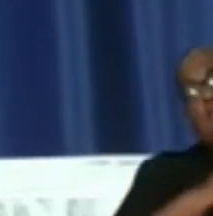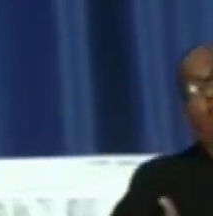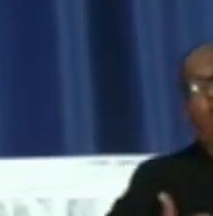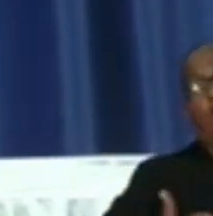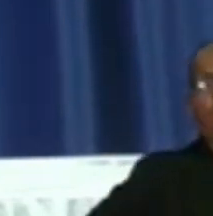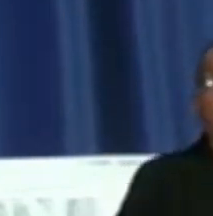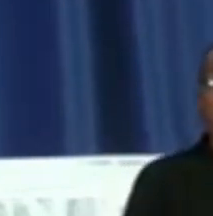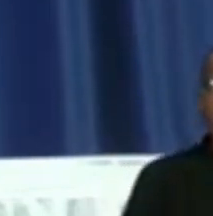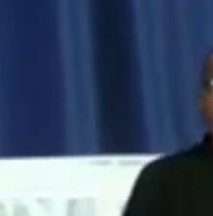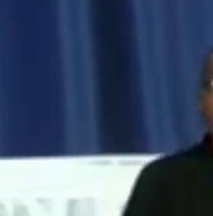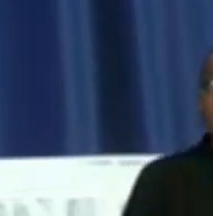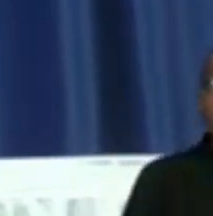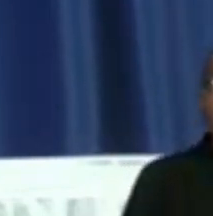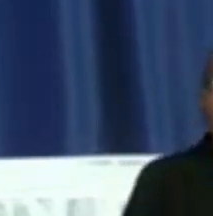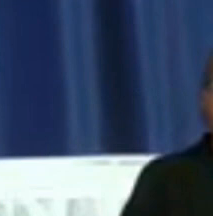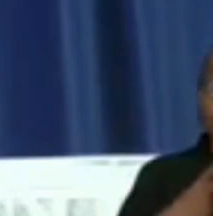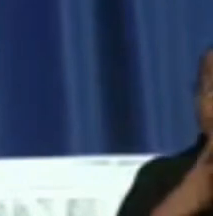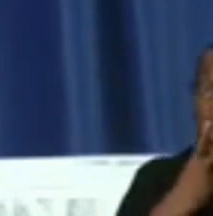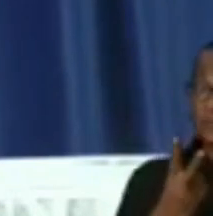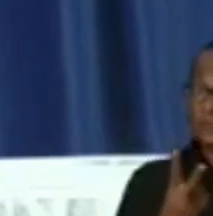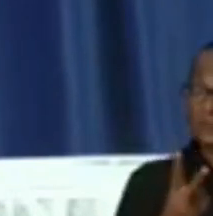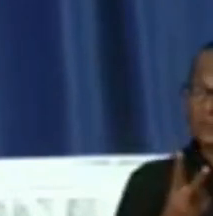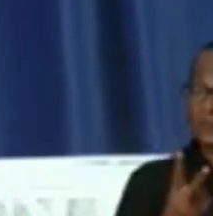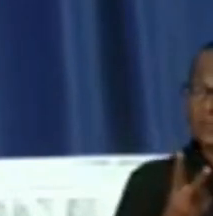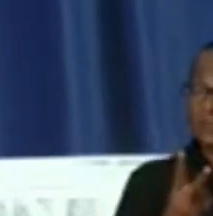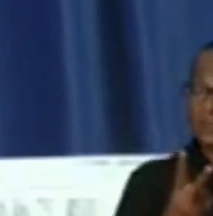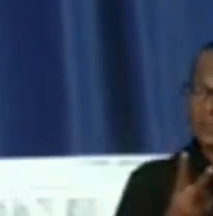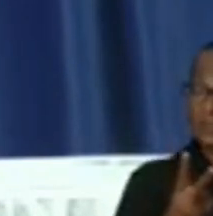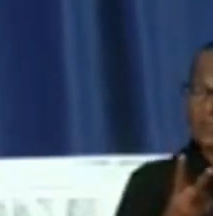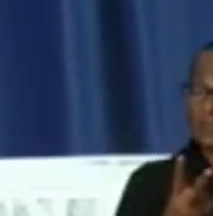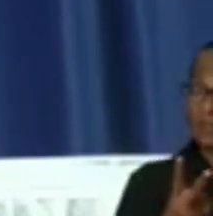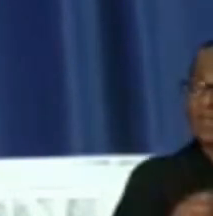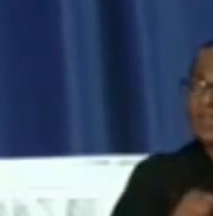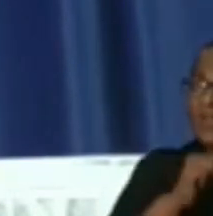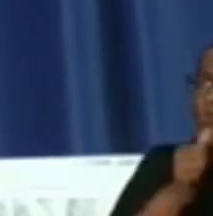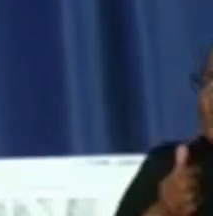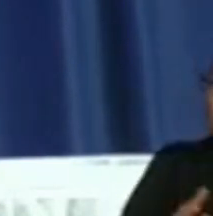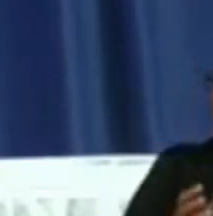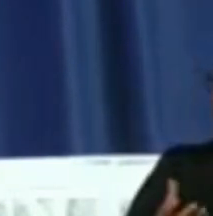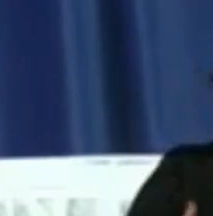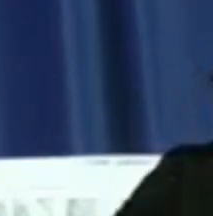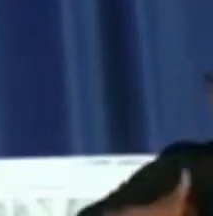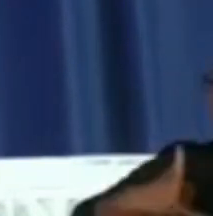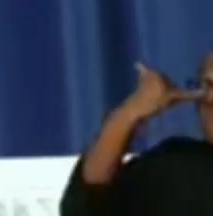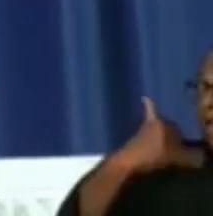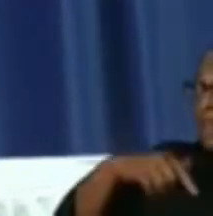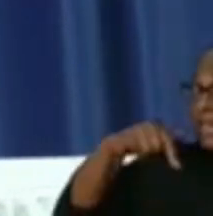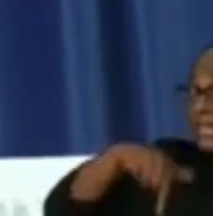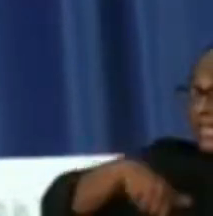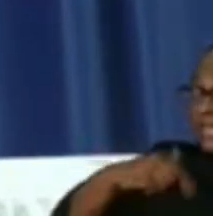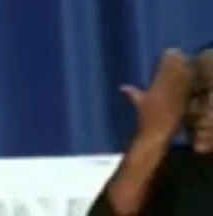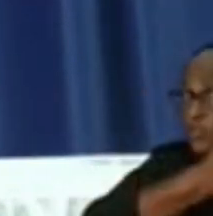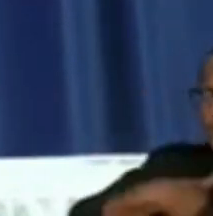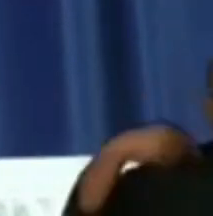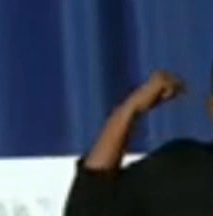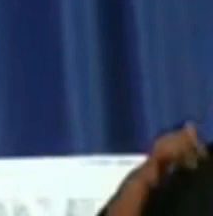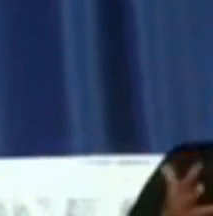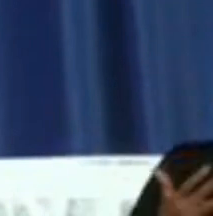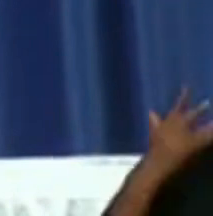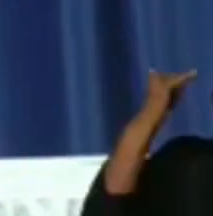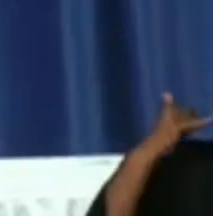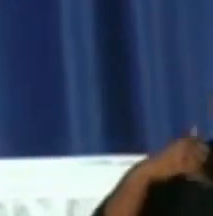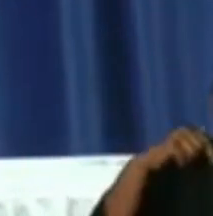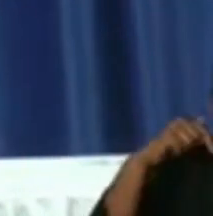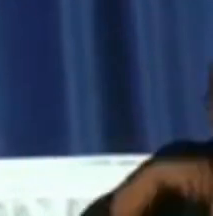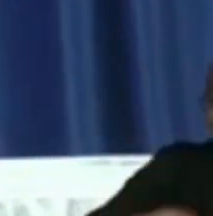opnamefaciliteit. En ik wil jullie een klein beetje vertellen van wat de capaciteit is in Suriname op dit moment.